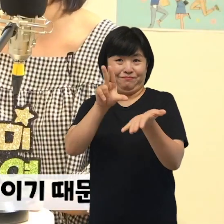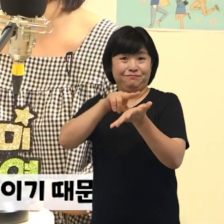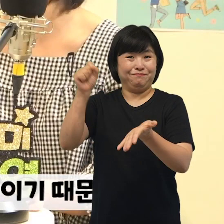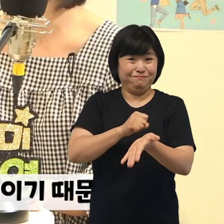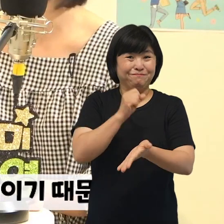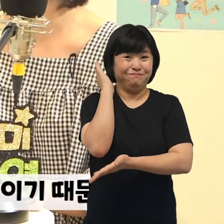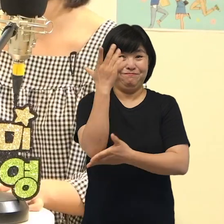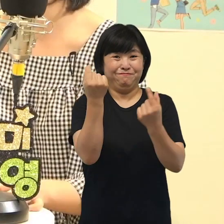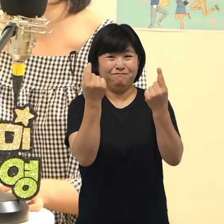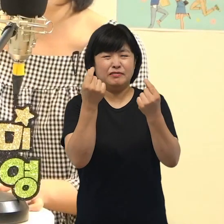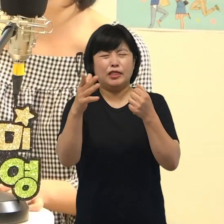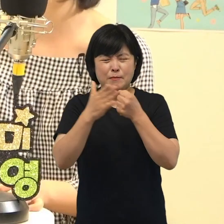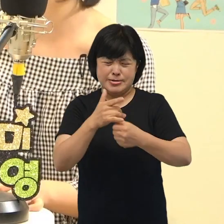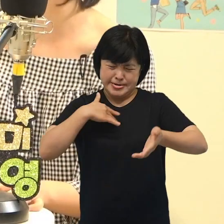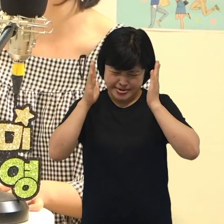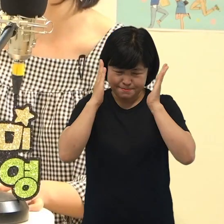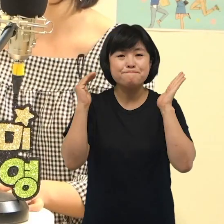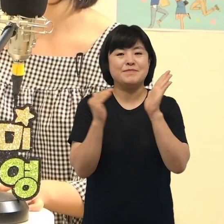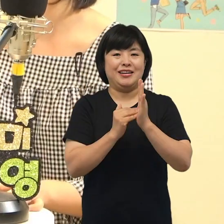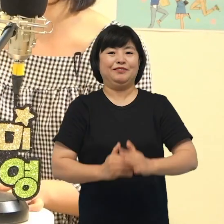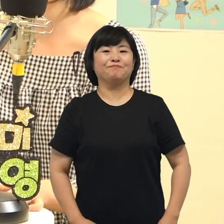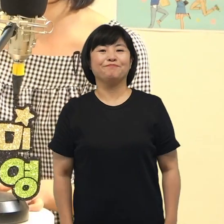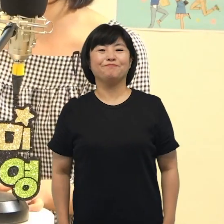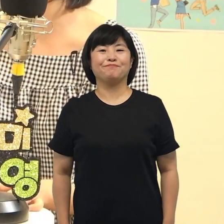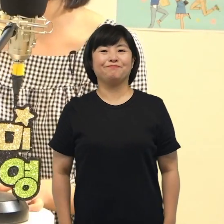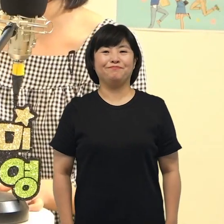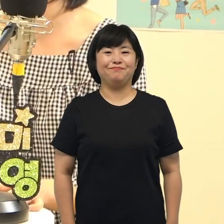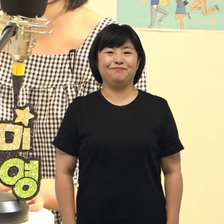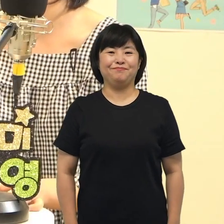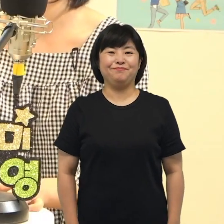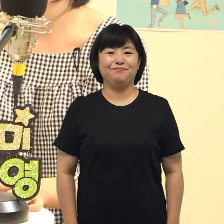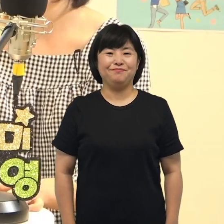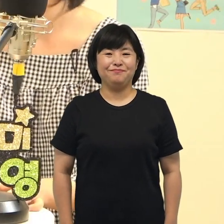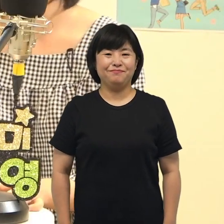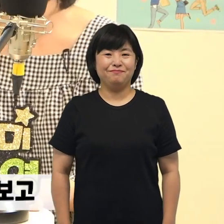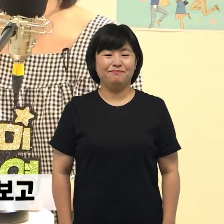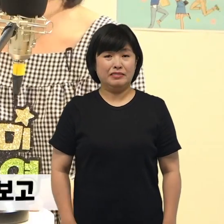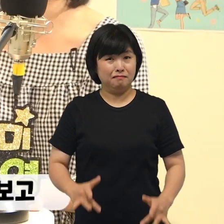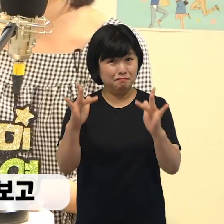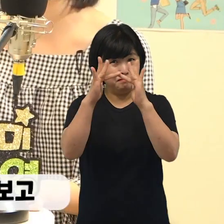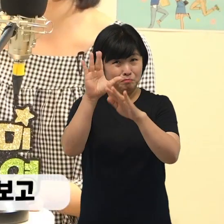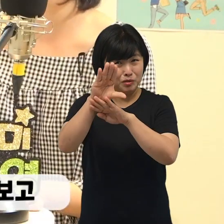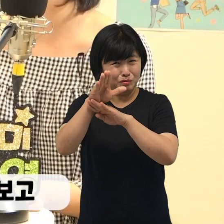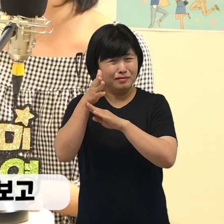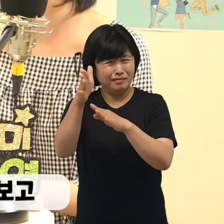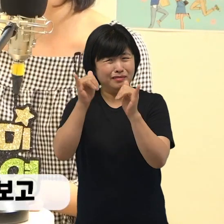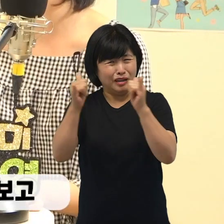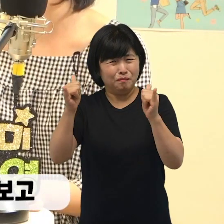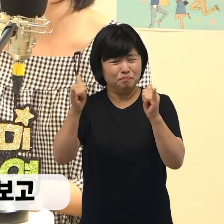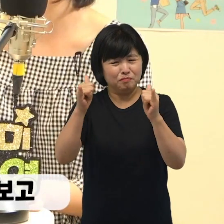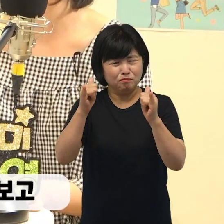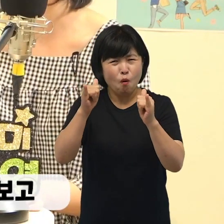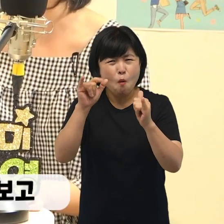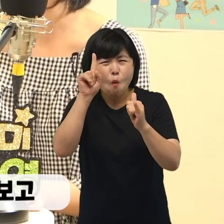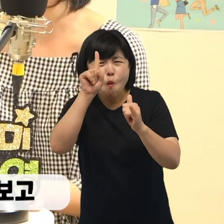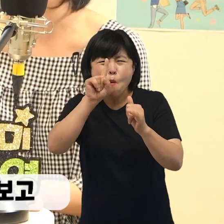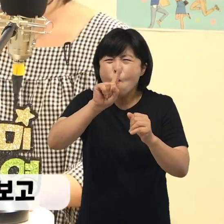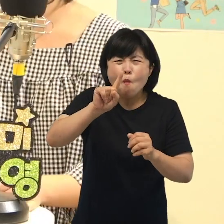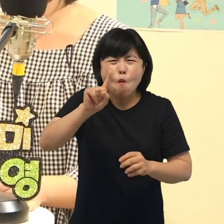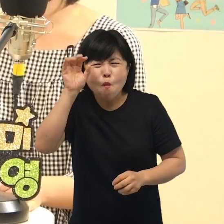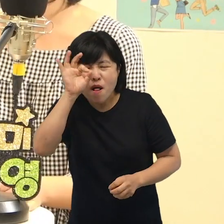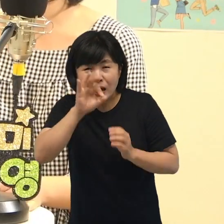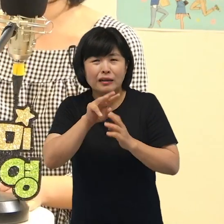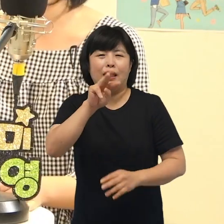이루는 주제이기 때문에 네. 또 공부를 해왔습니다. 와, 진짜 비싸. 인터넷 방송하시는 분들 것도